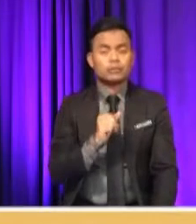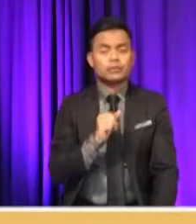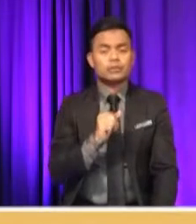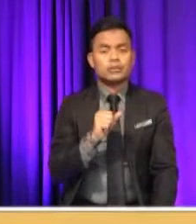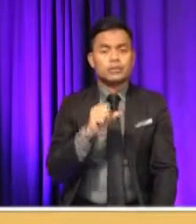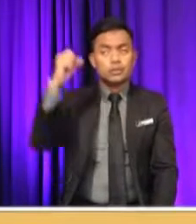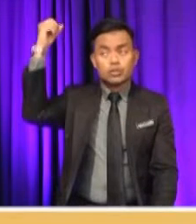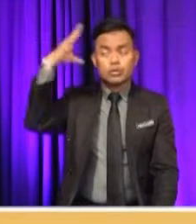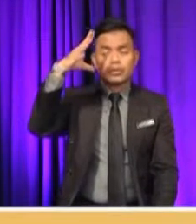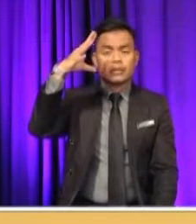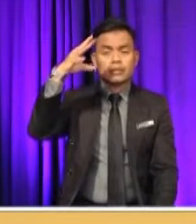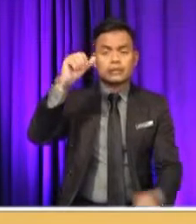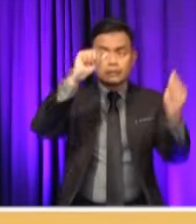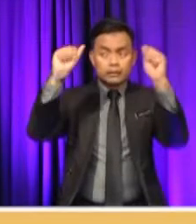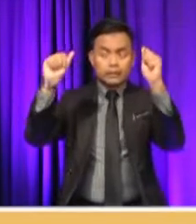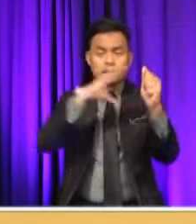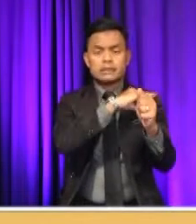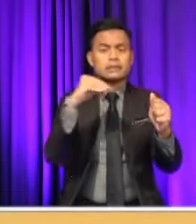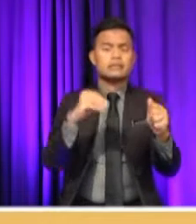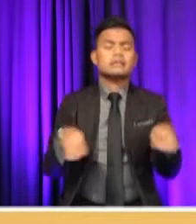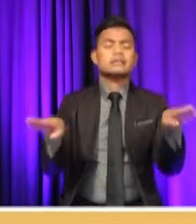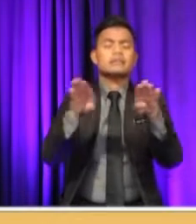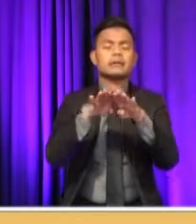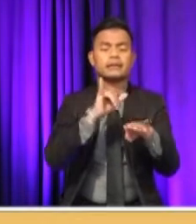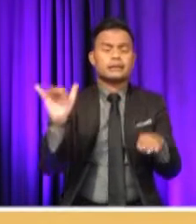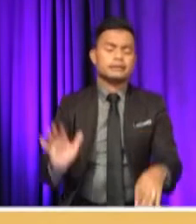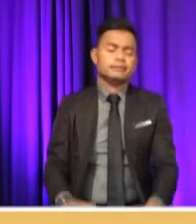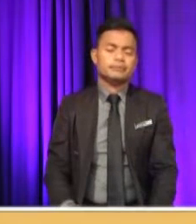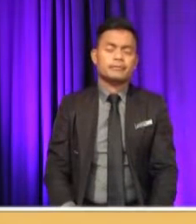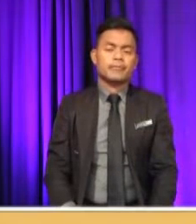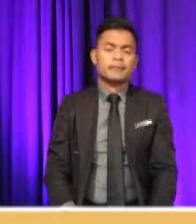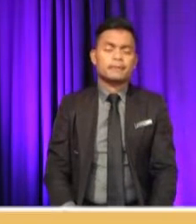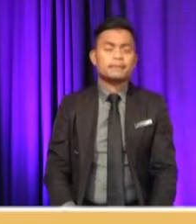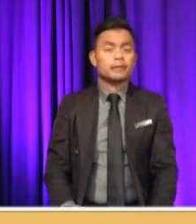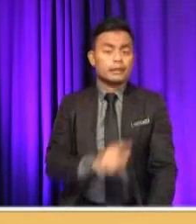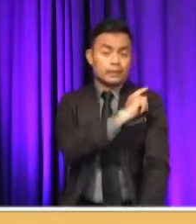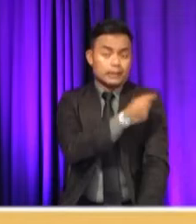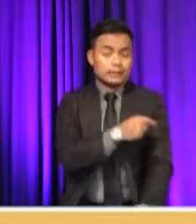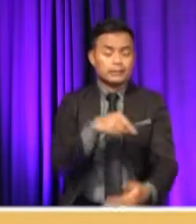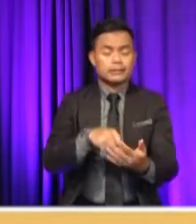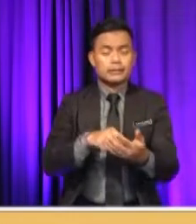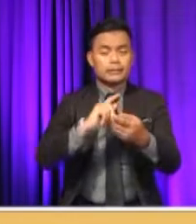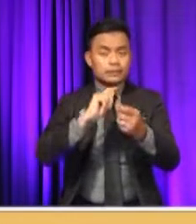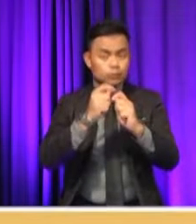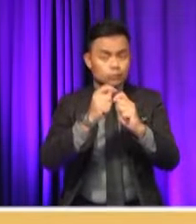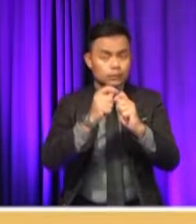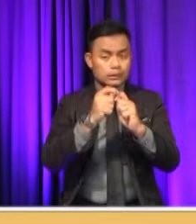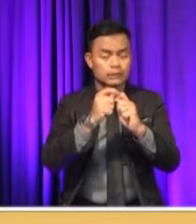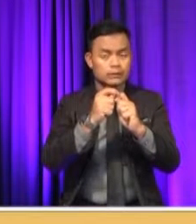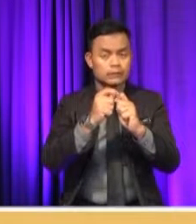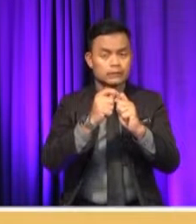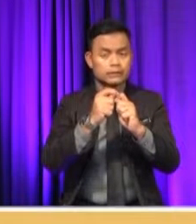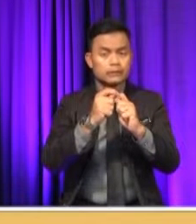Okey, tenaga-tenaga ni ditukarkan kepada tenaga mekanikal dan seterusnya ditukar menjadi tenaga